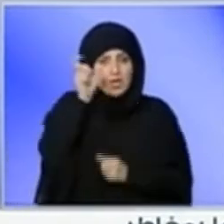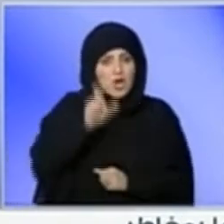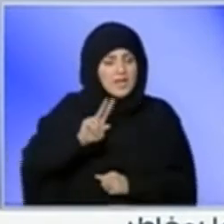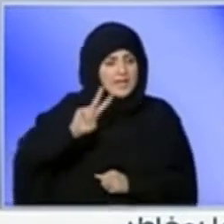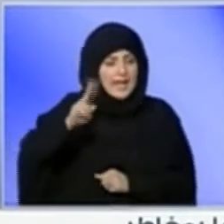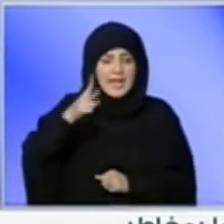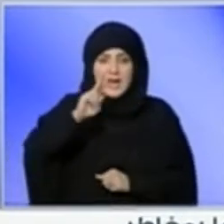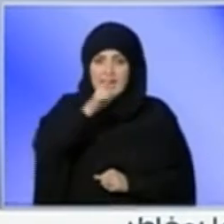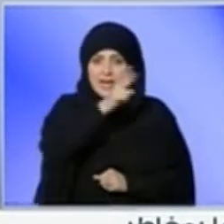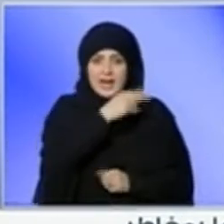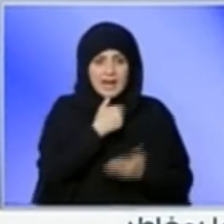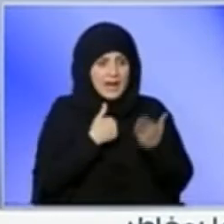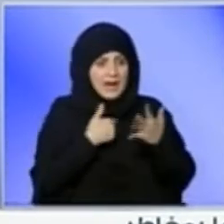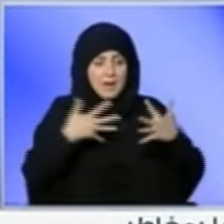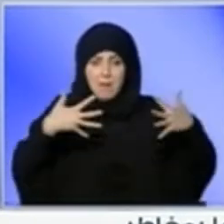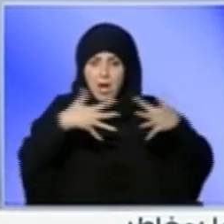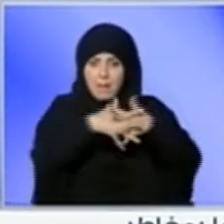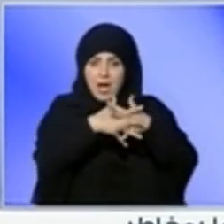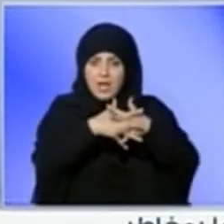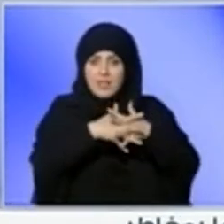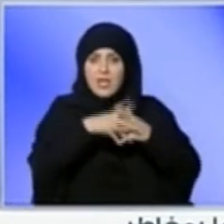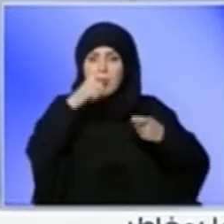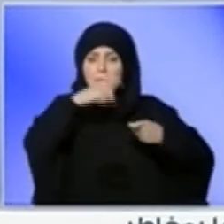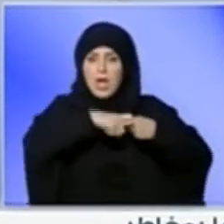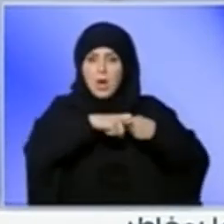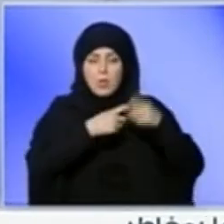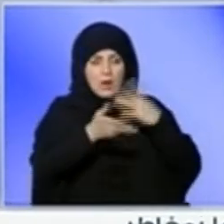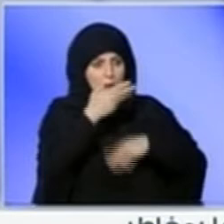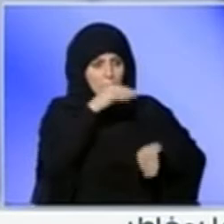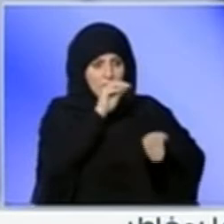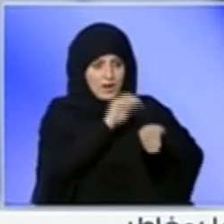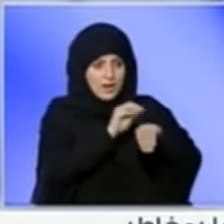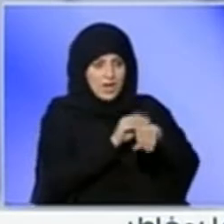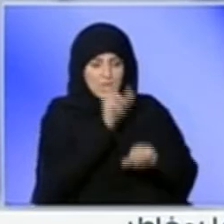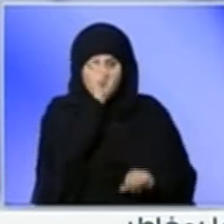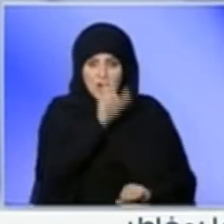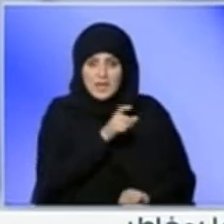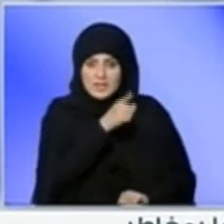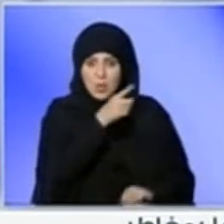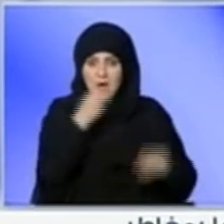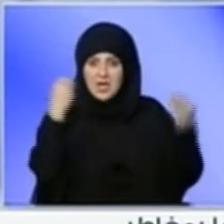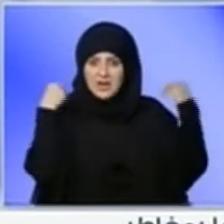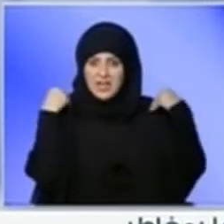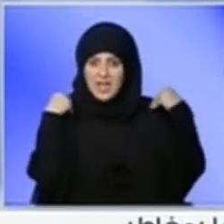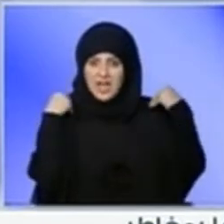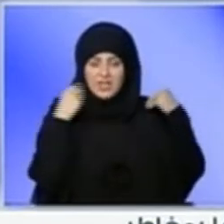أحد هذه الشركاء، احنا طبعا ذكرتوهم اللي هم